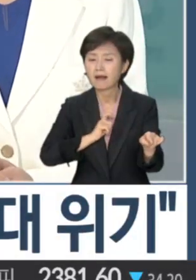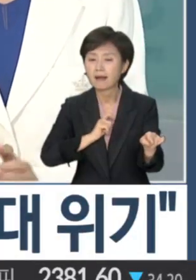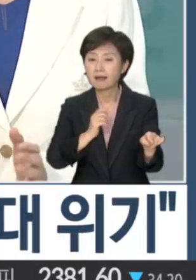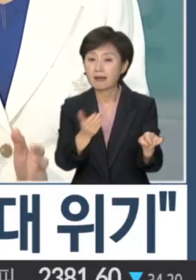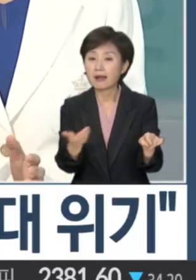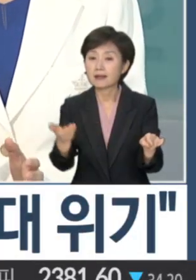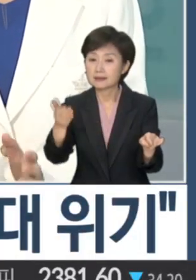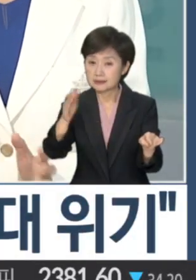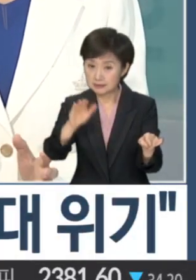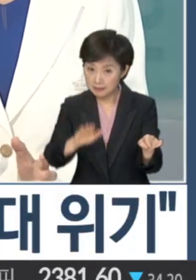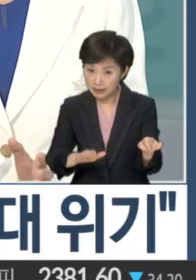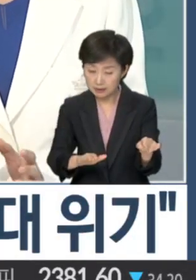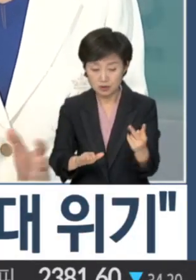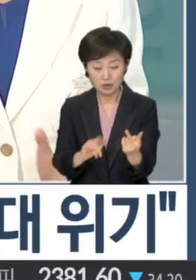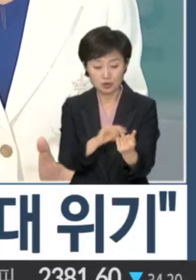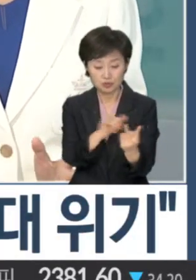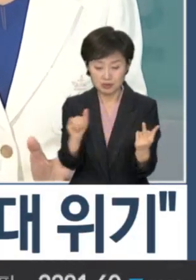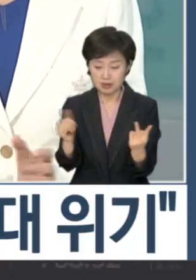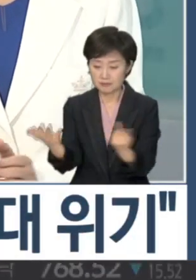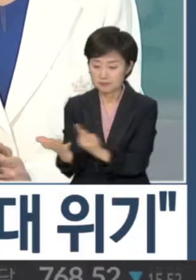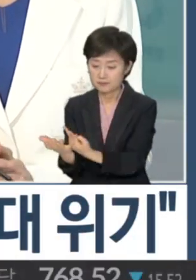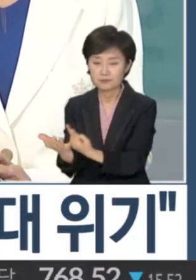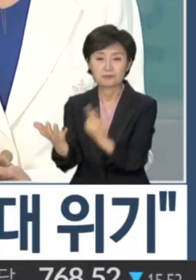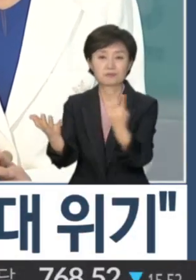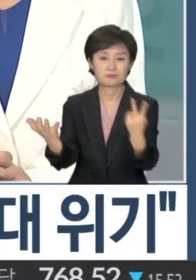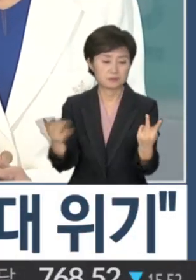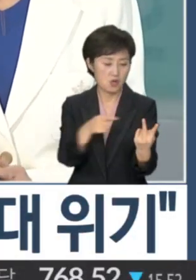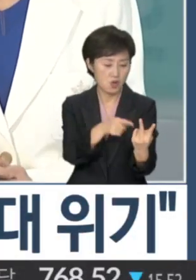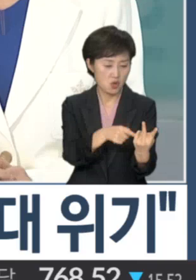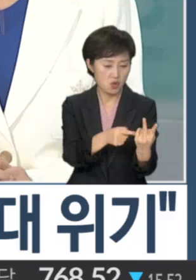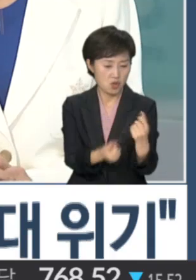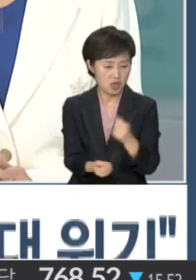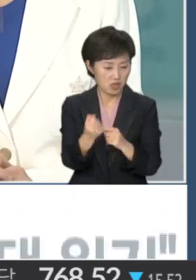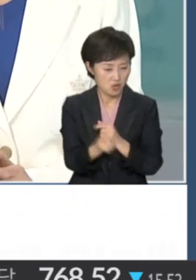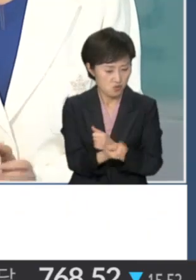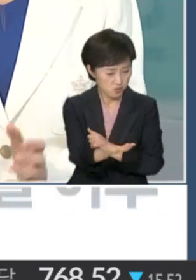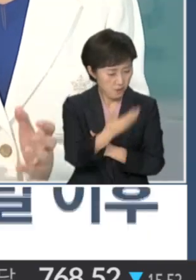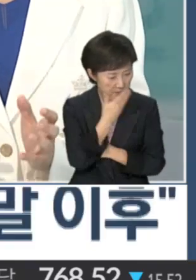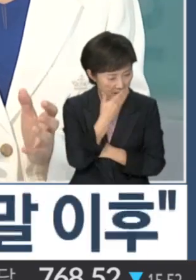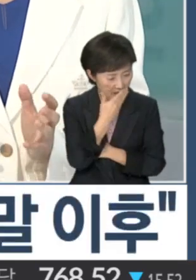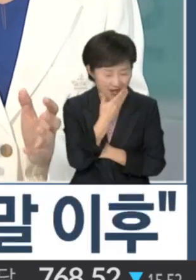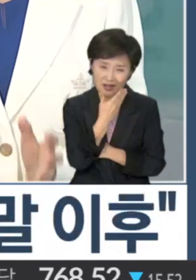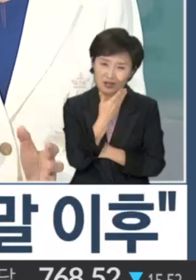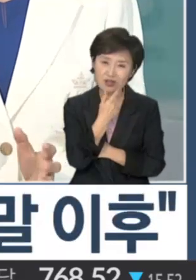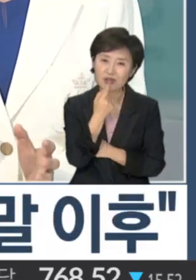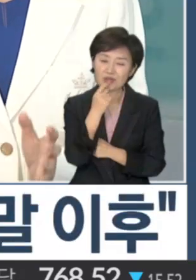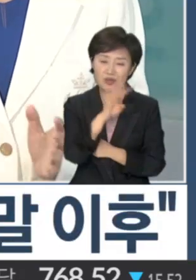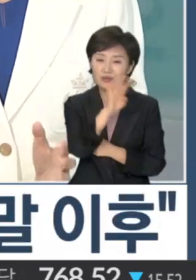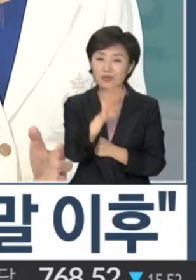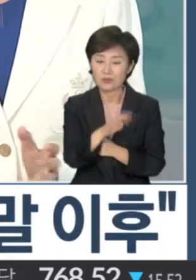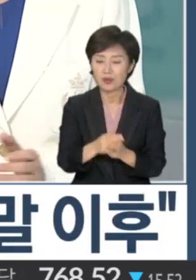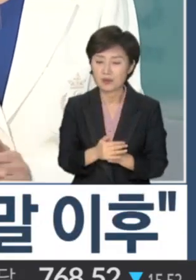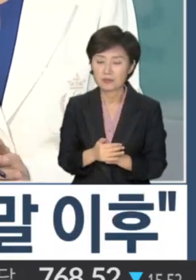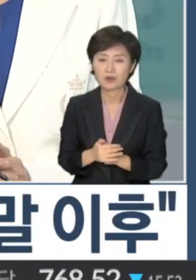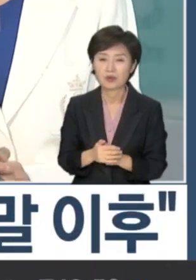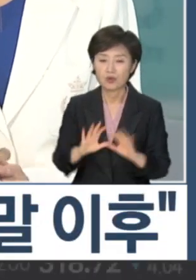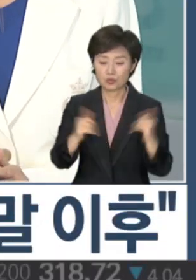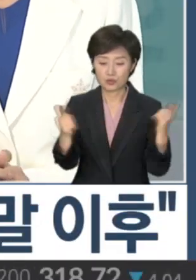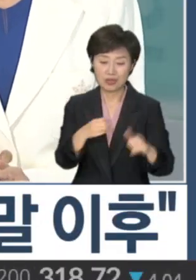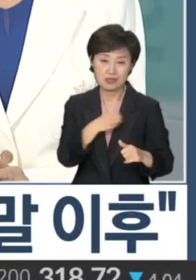사실 이분들이 나가서 얼마나 파괴력을 가질 것이냐, 파괴력이 있지요. 뭐 꼭 무슨 10석이다,